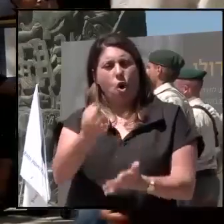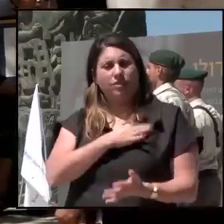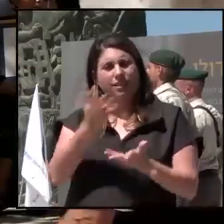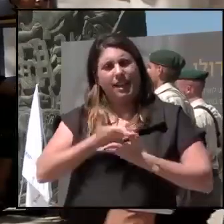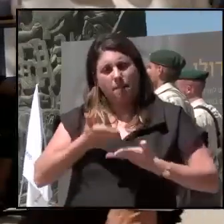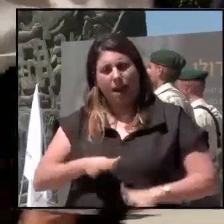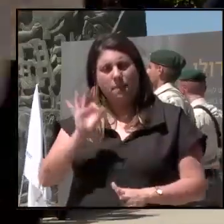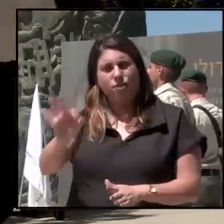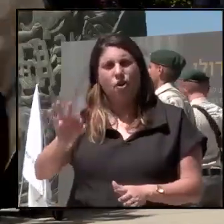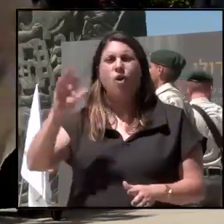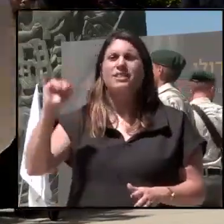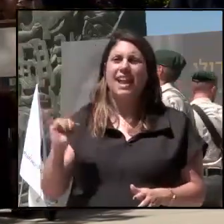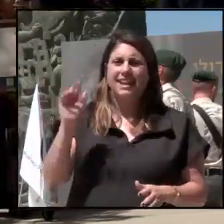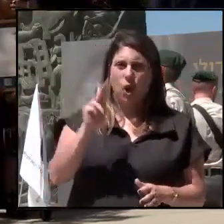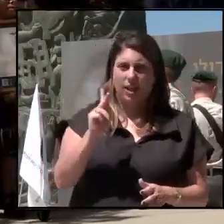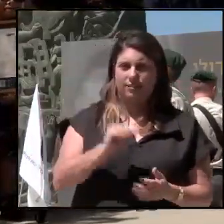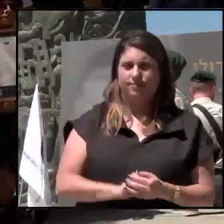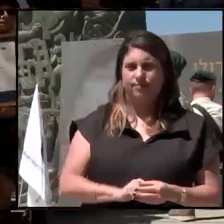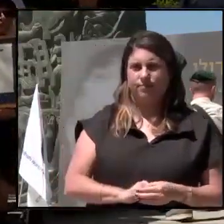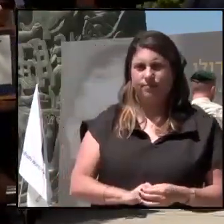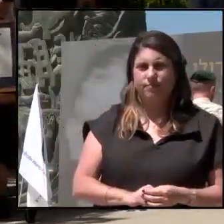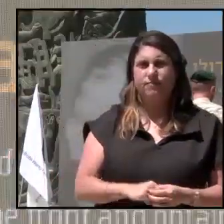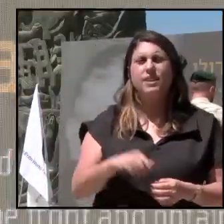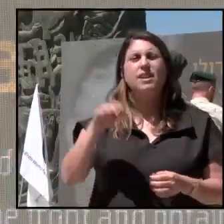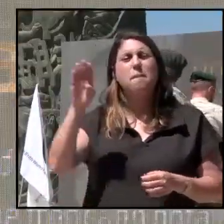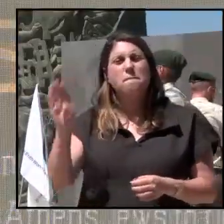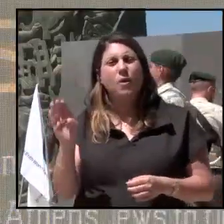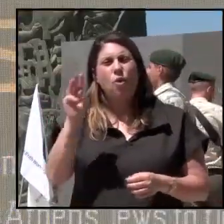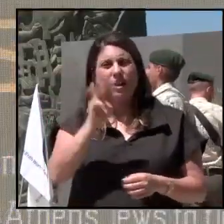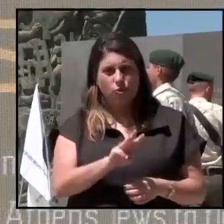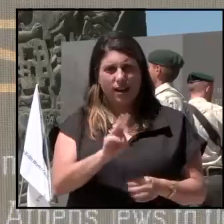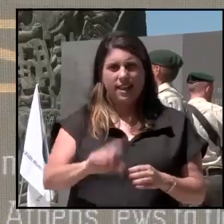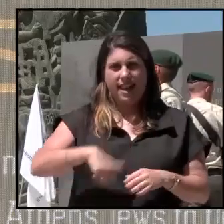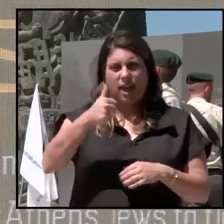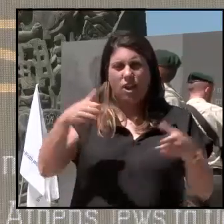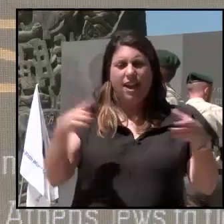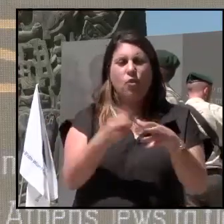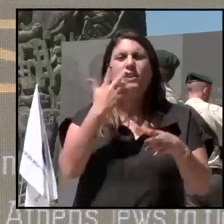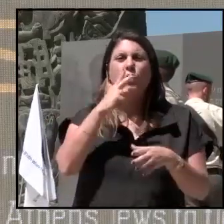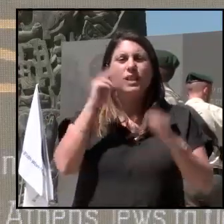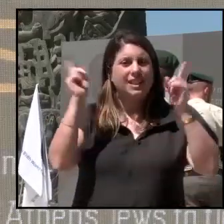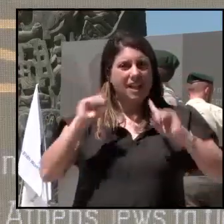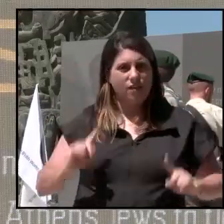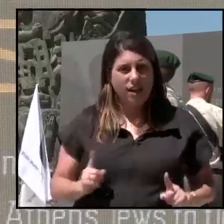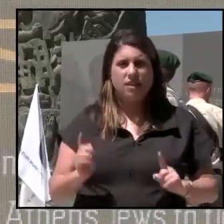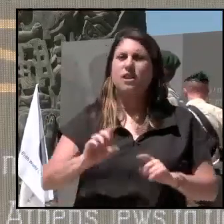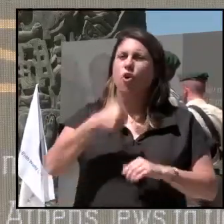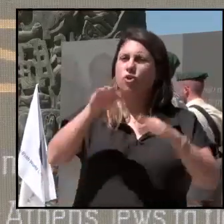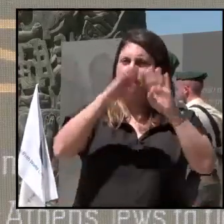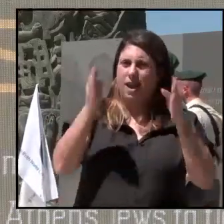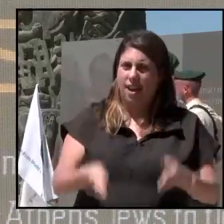ביתו לילי קולט. ברוך שיבי, מראשי התנועה הציונית ביוון וראש